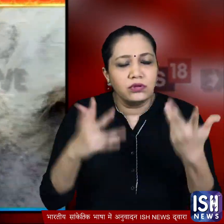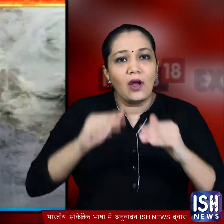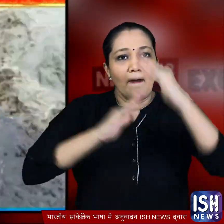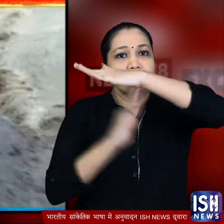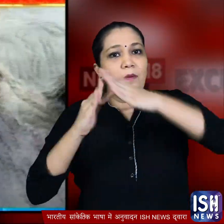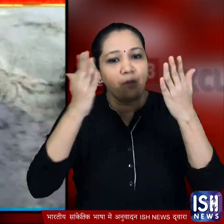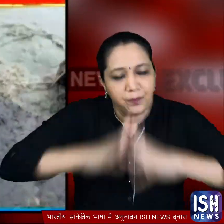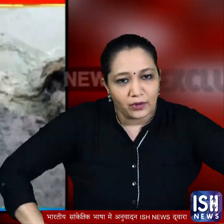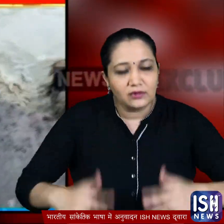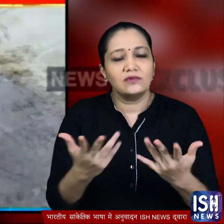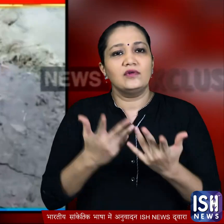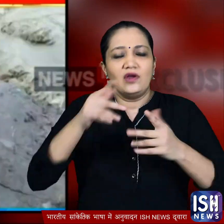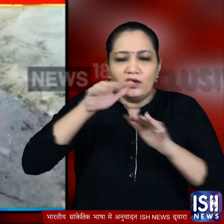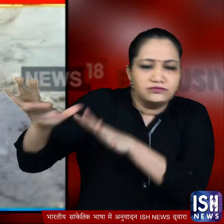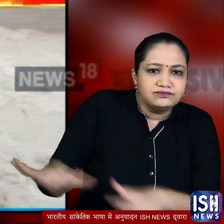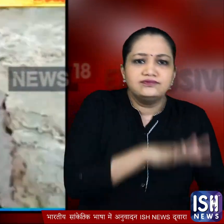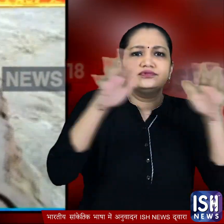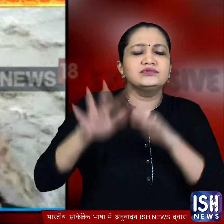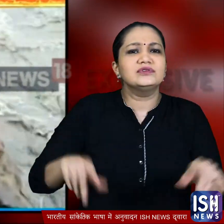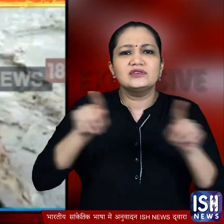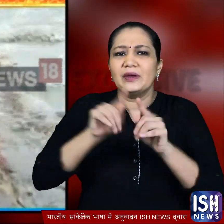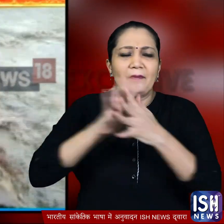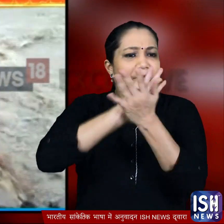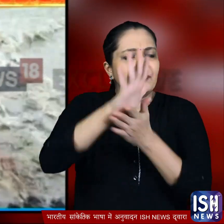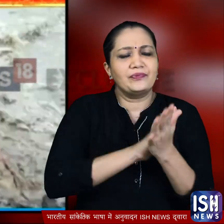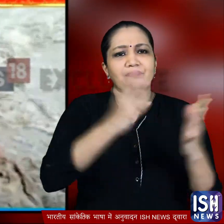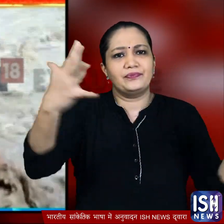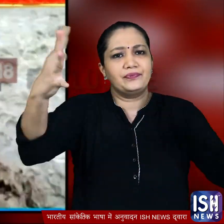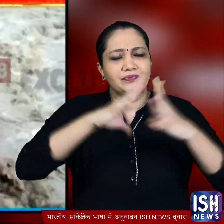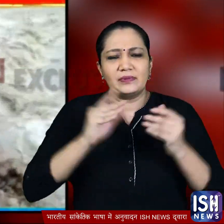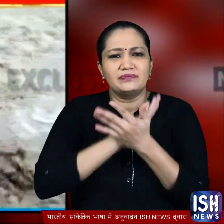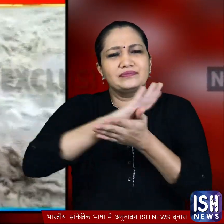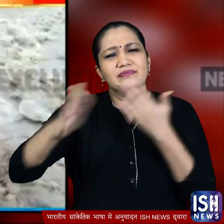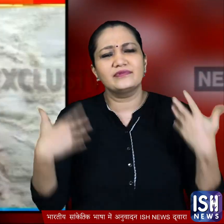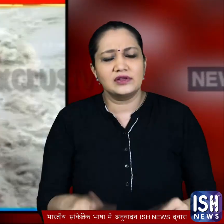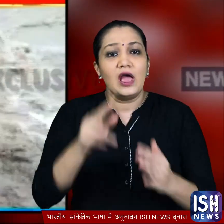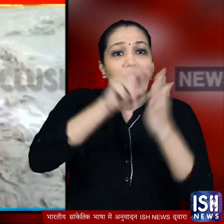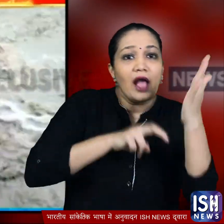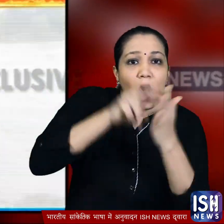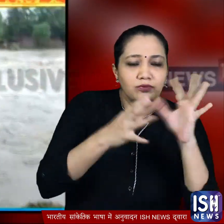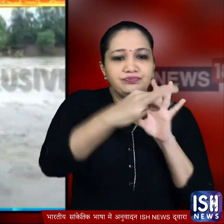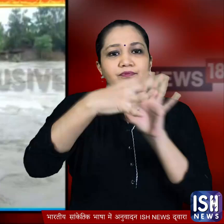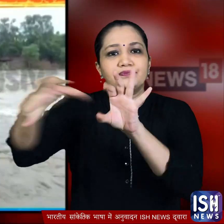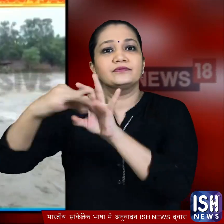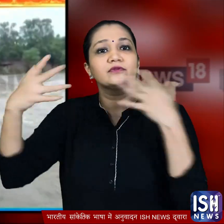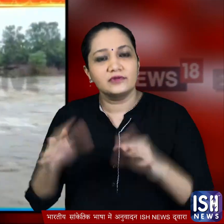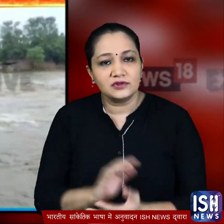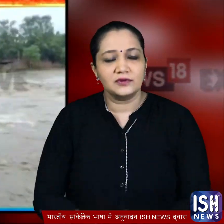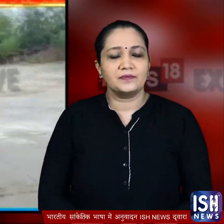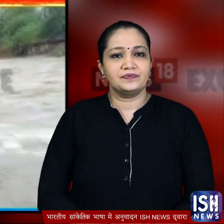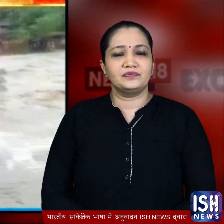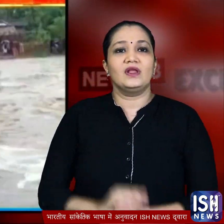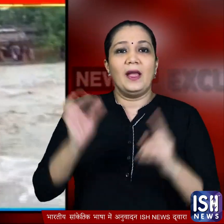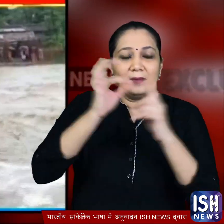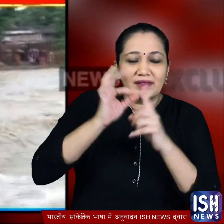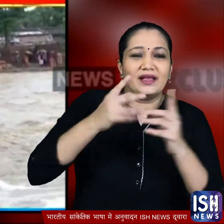पुल टूट गया, जिस पर नदी का पानी ऐसा बहने लगा मानो वो सब कुछ अपने अंदर समा लेगा। कई गांव तो अभी से कट चुके हैं। परेशानी की बात तो यह है कि